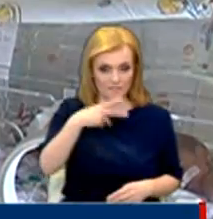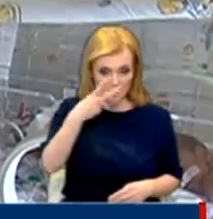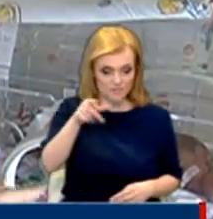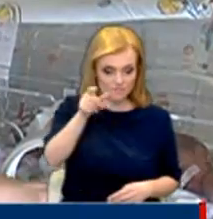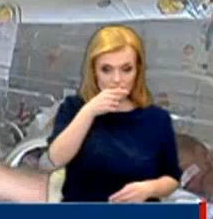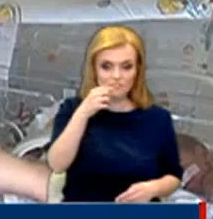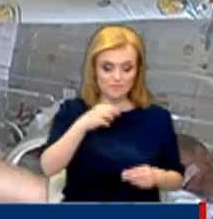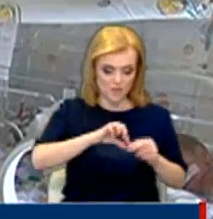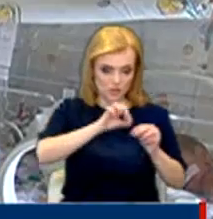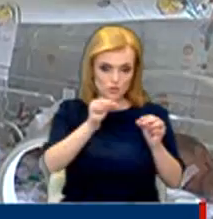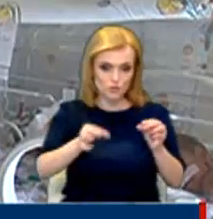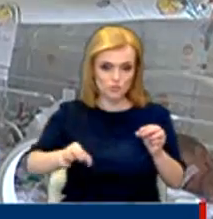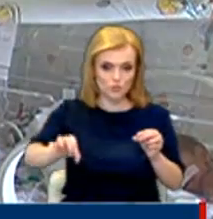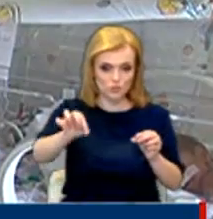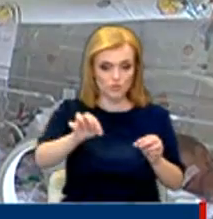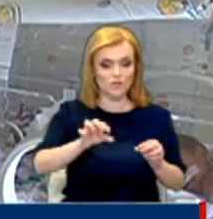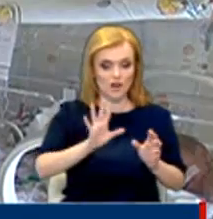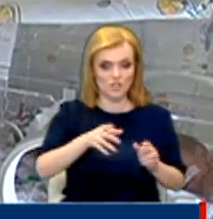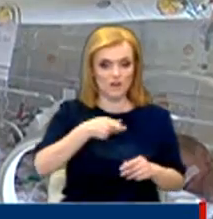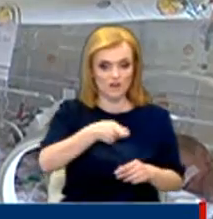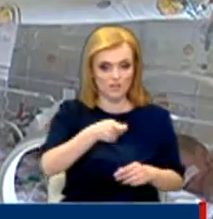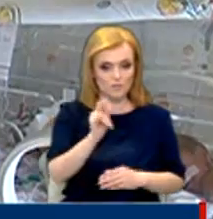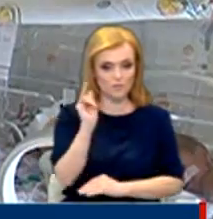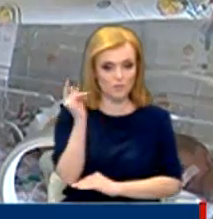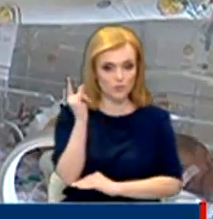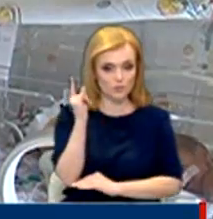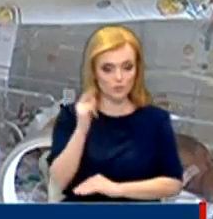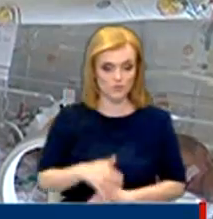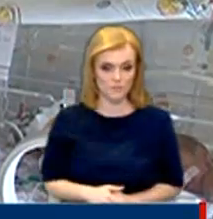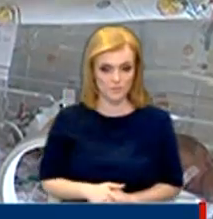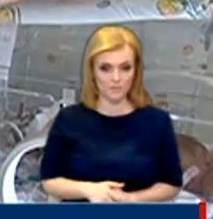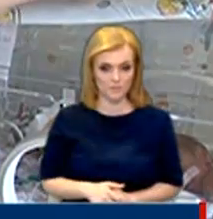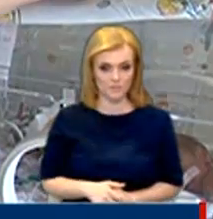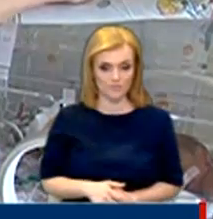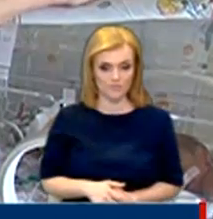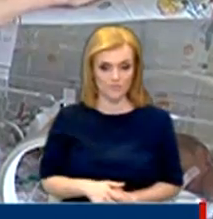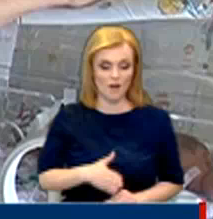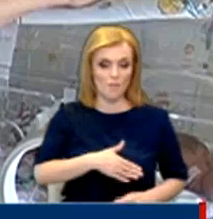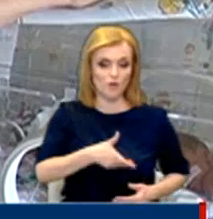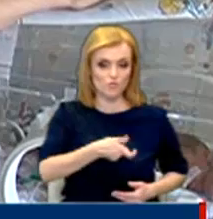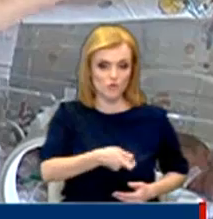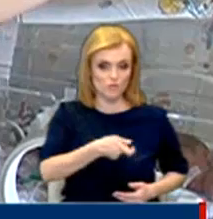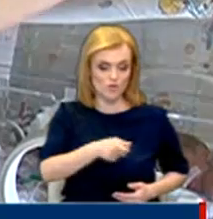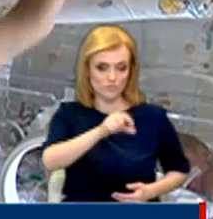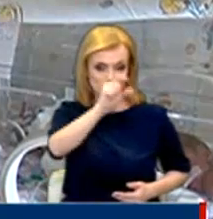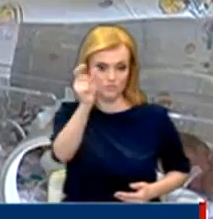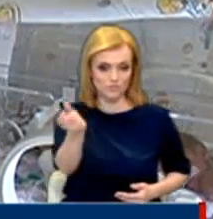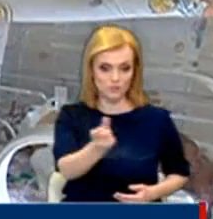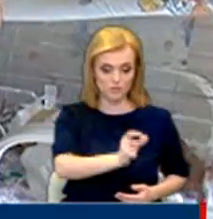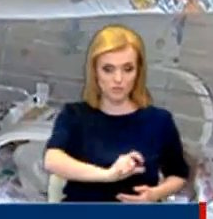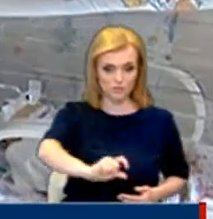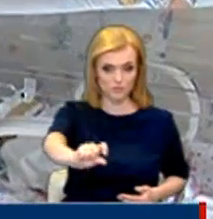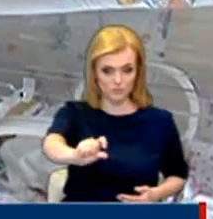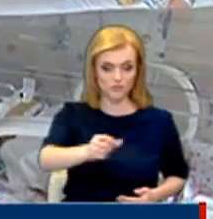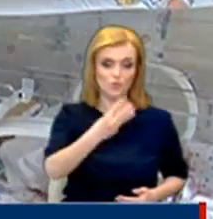sondă hrănim copiii și îl stoarcem laptele, îl punem în siringa